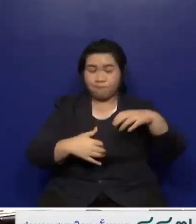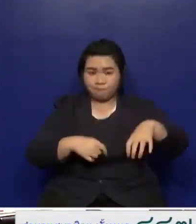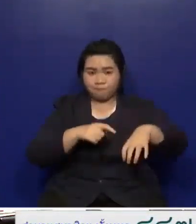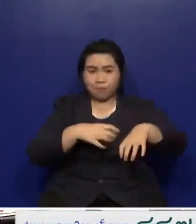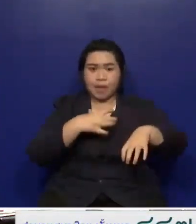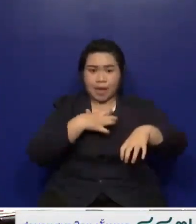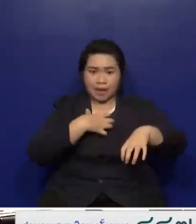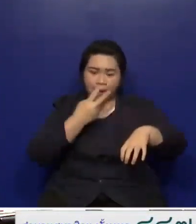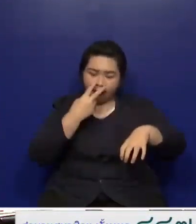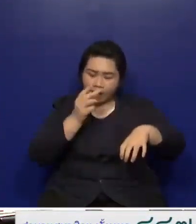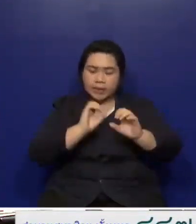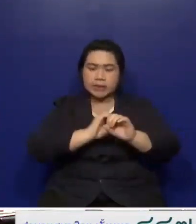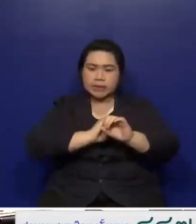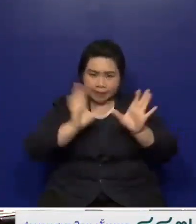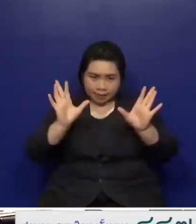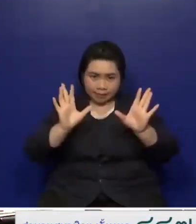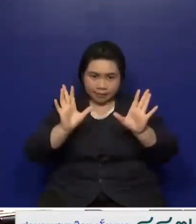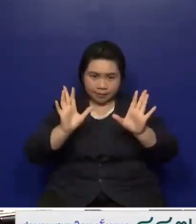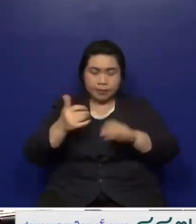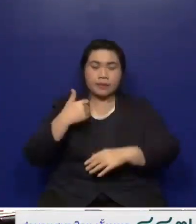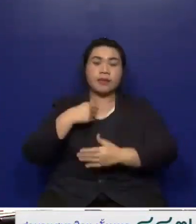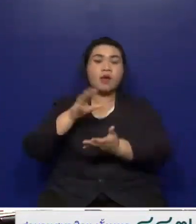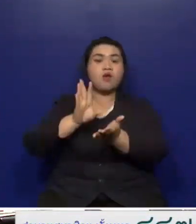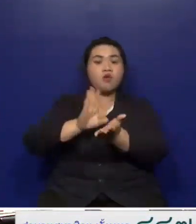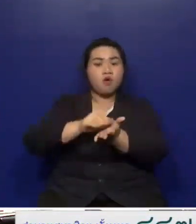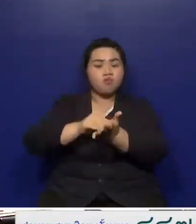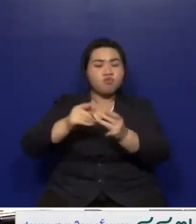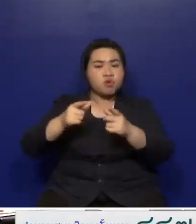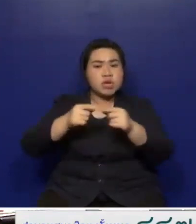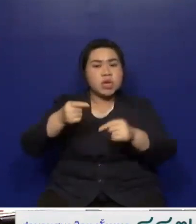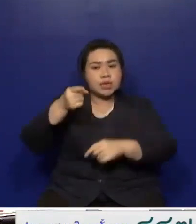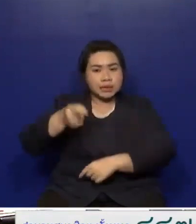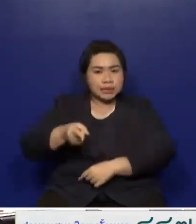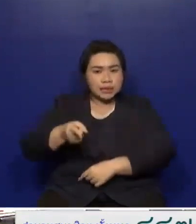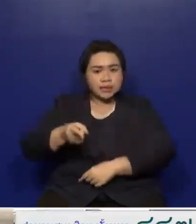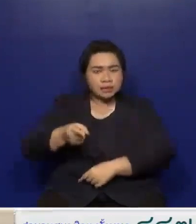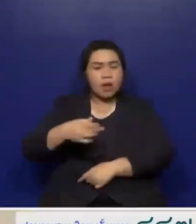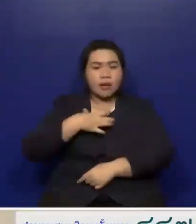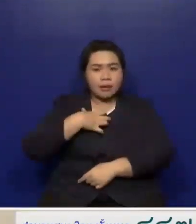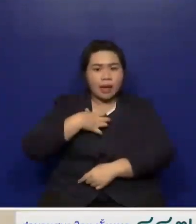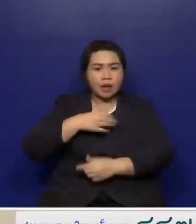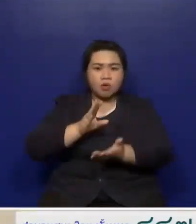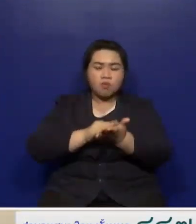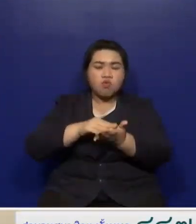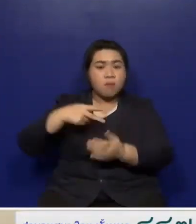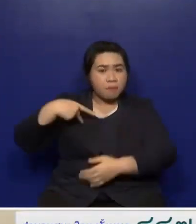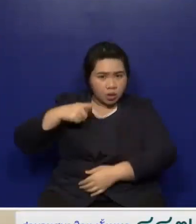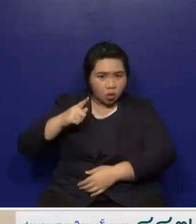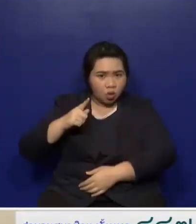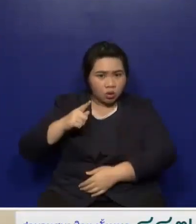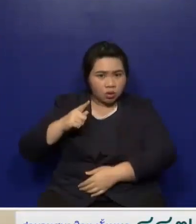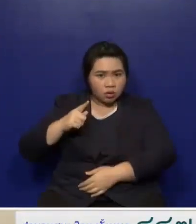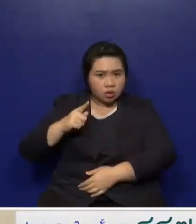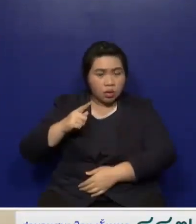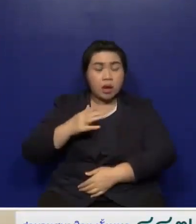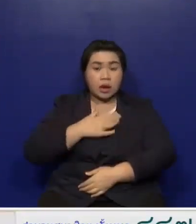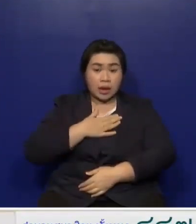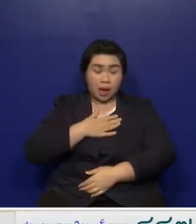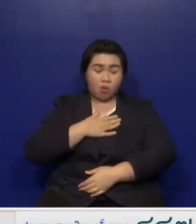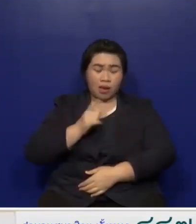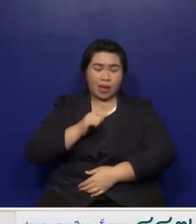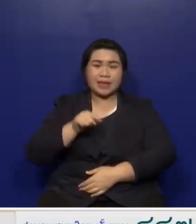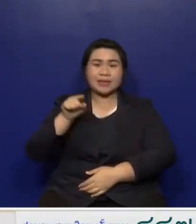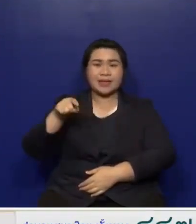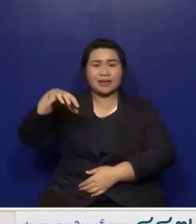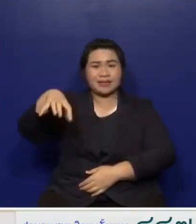ค่ค ชจรง ทจะเป็ประโยชน์ เพรฉนั้น การที่เราคำหนดใหองครต